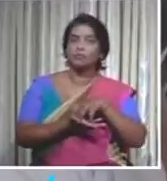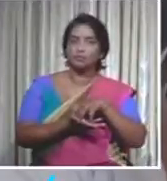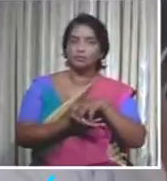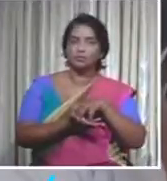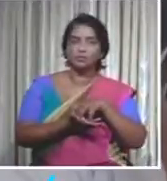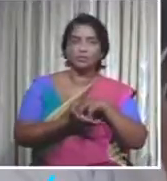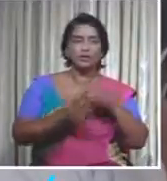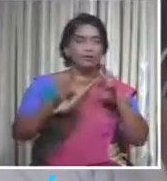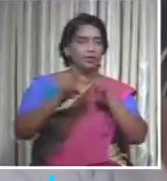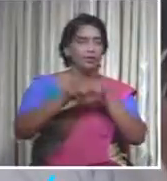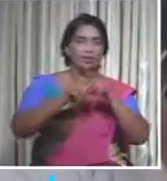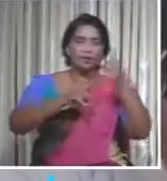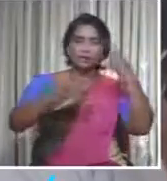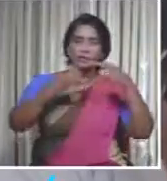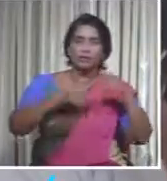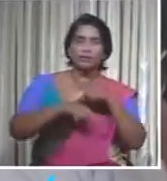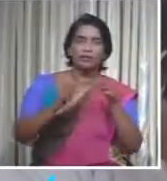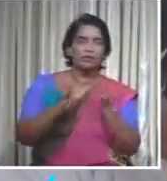आदिलिंगेश्वर आलय